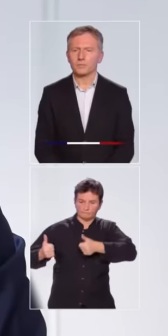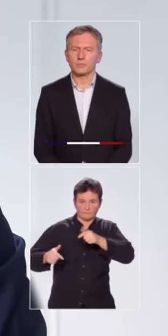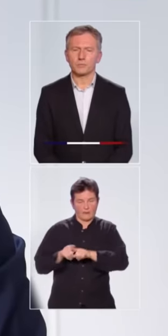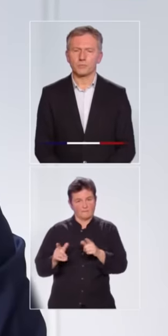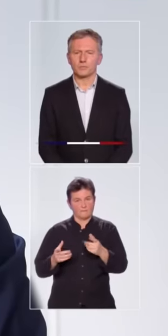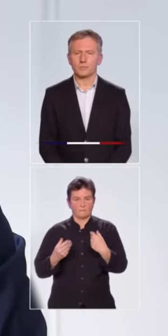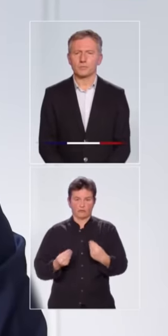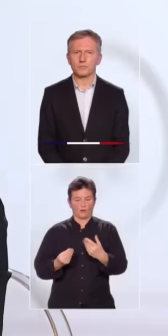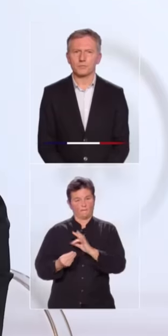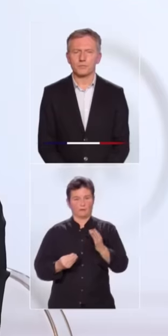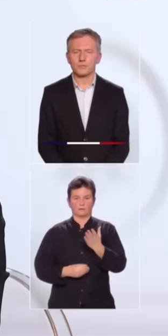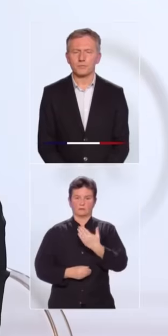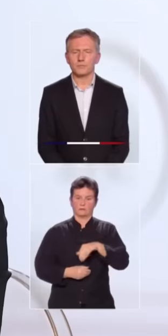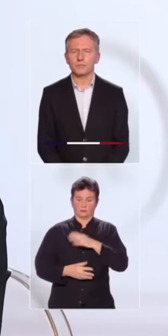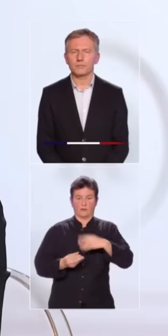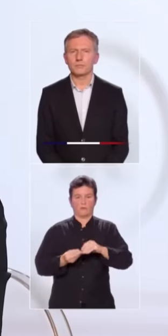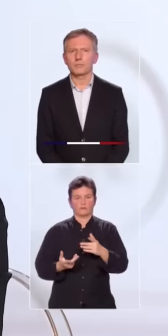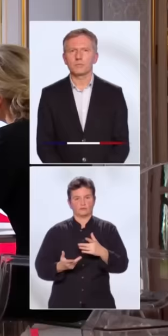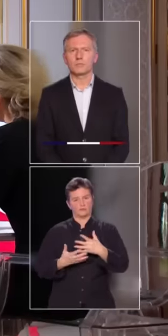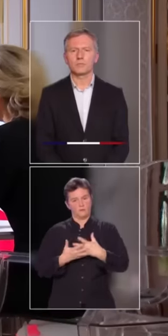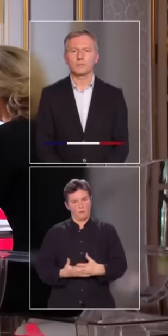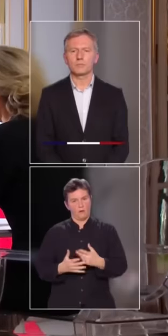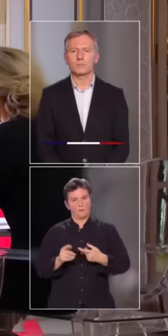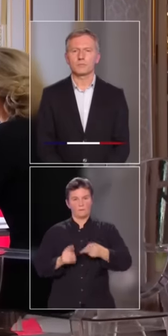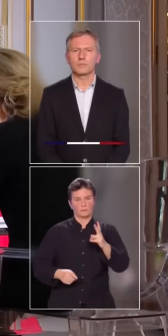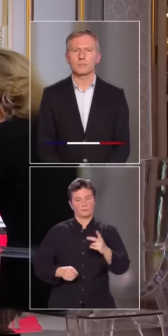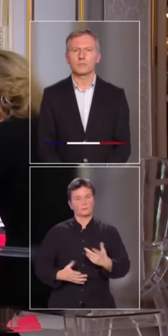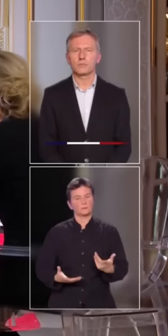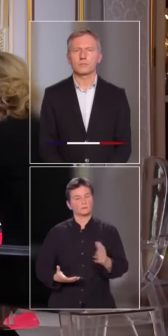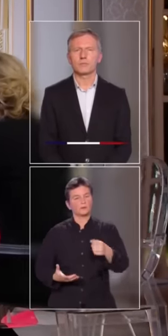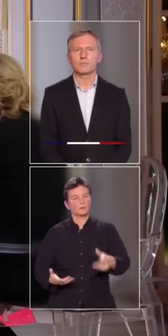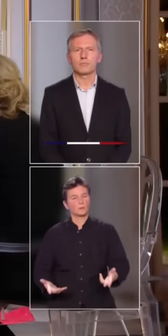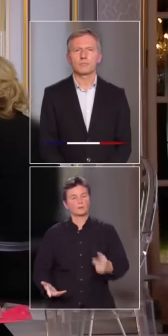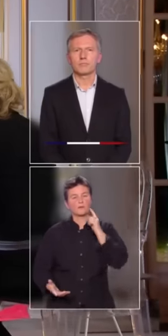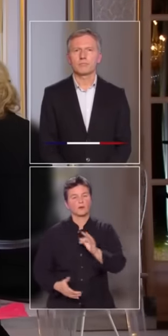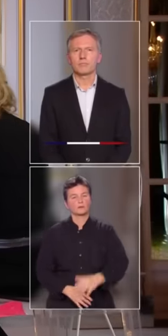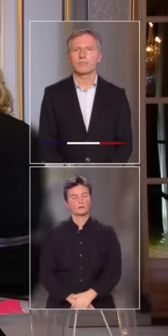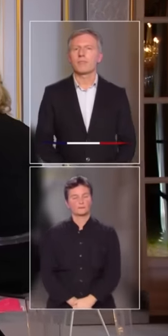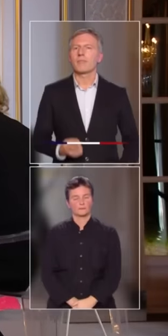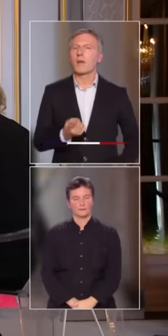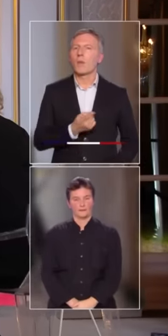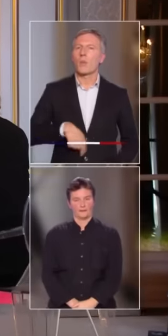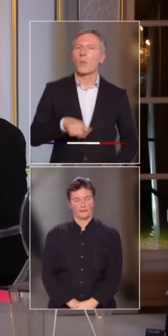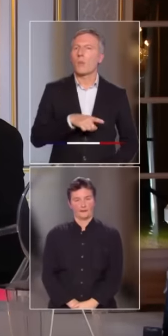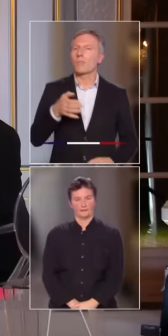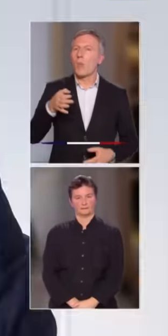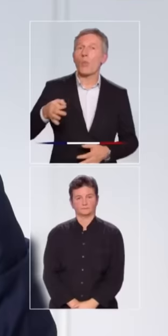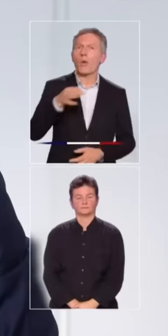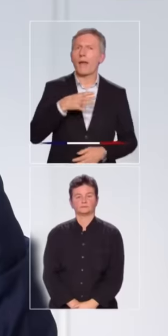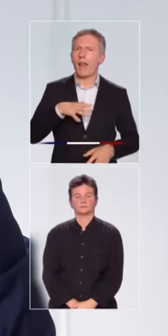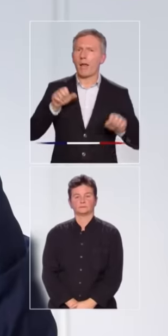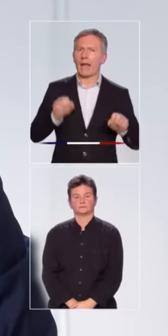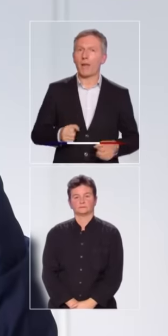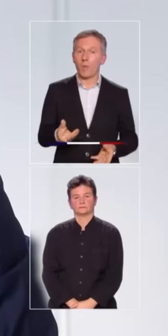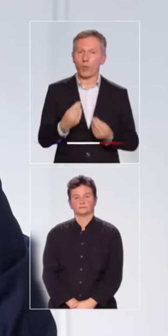responsabilité supérieure ou un poids supérieur, selon vous, à la France ? Notre capacité nucléaire donne d'abord une